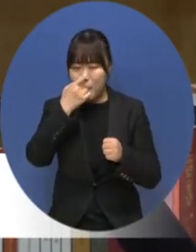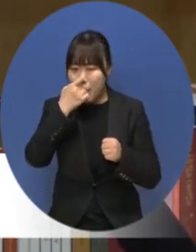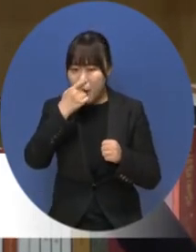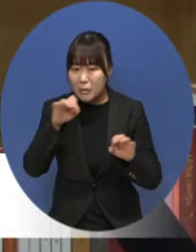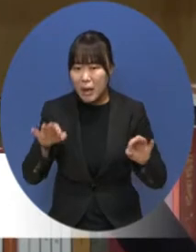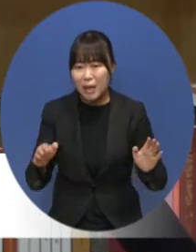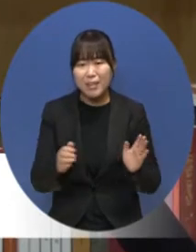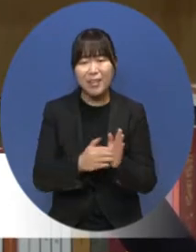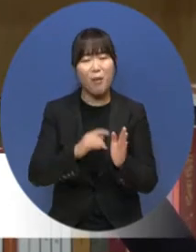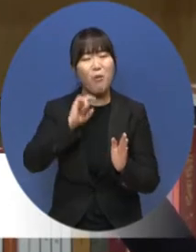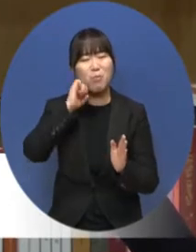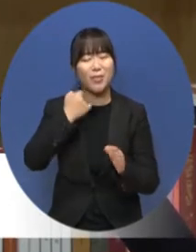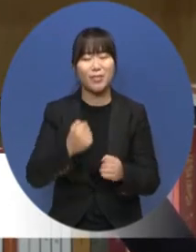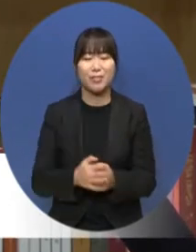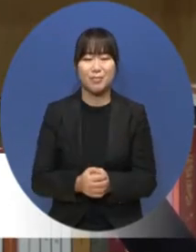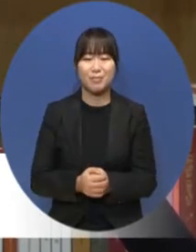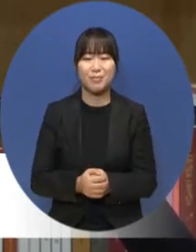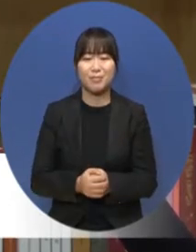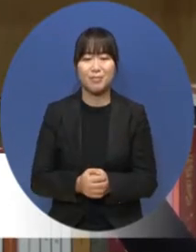도저히 안 될 것 같고